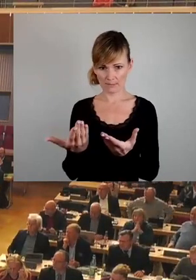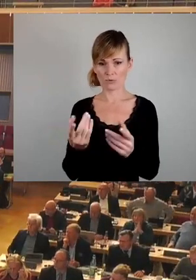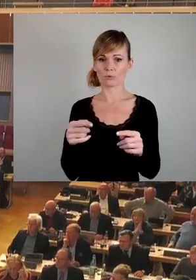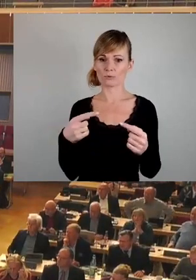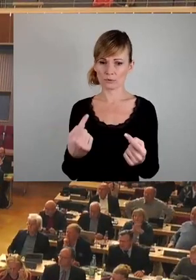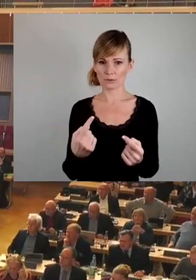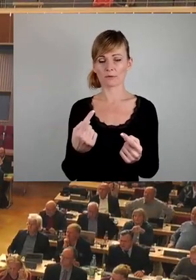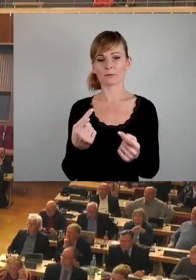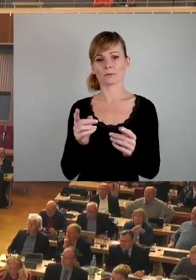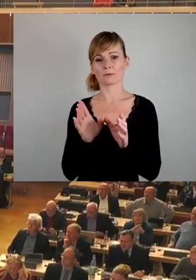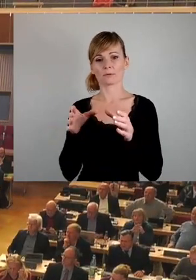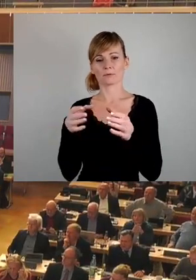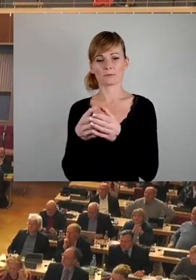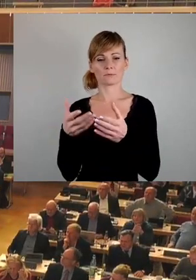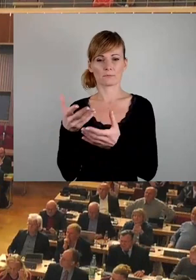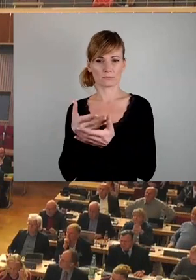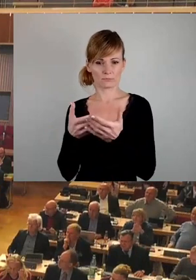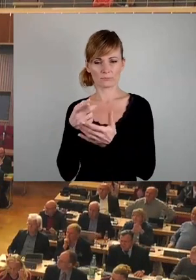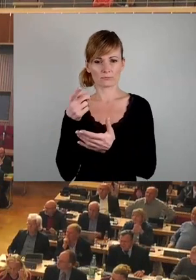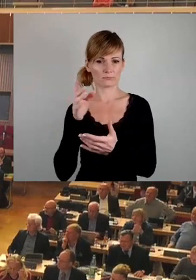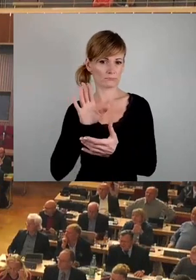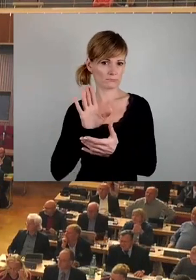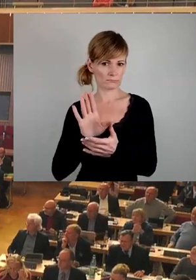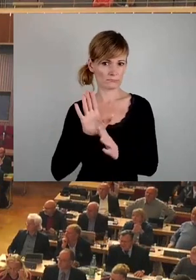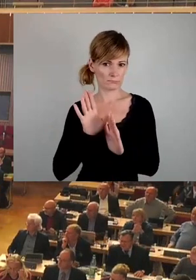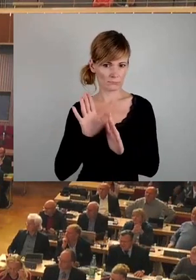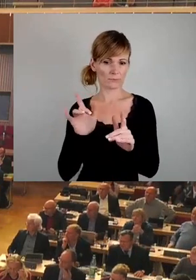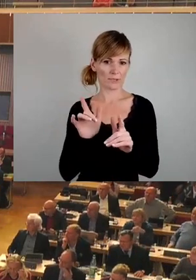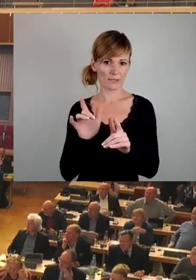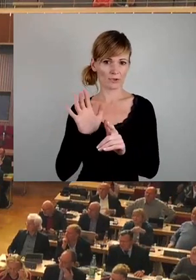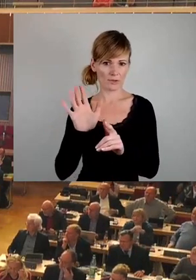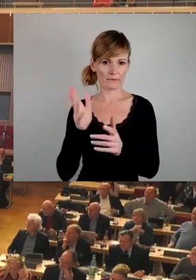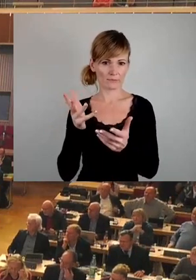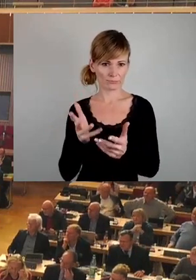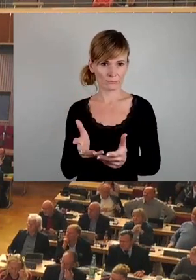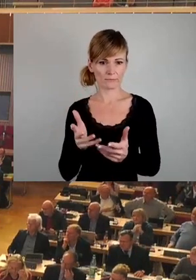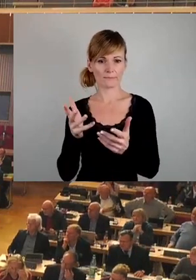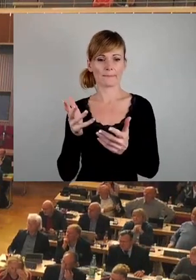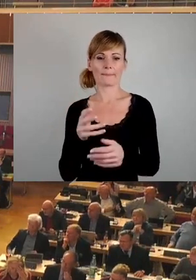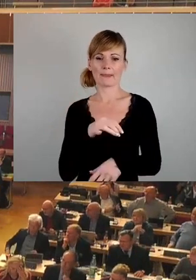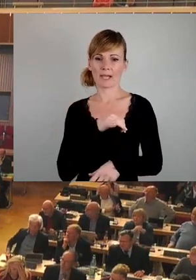runter dann auch Ihre Gesellschaft einbringen können. Und wir sind dann gespannt und hoffen